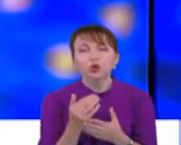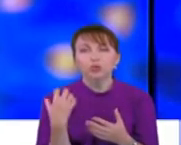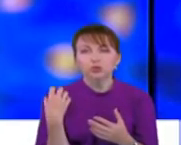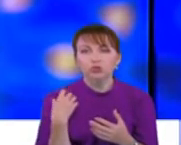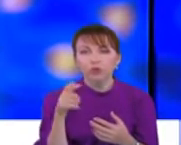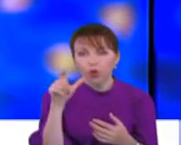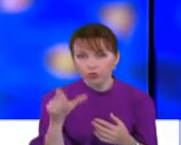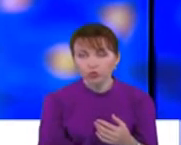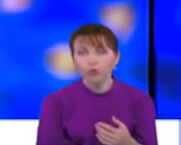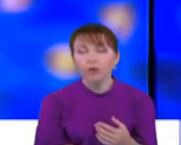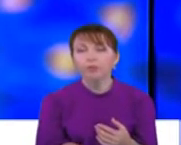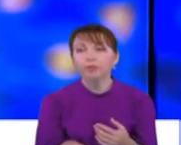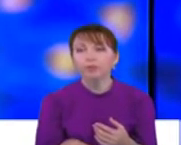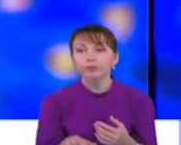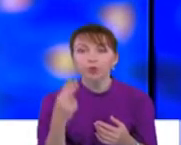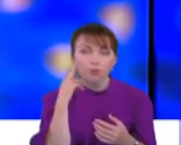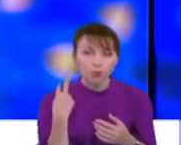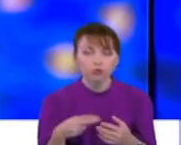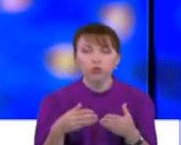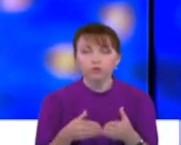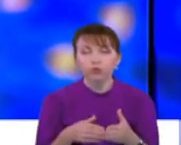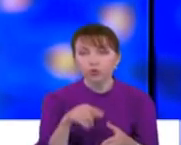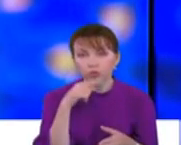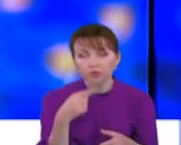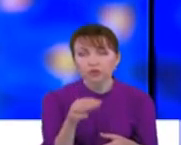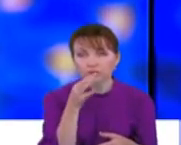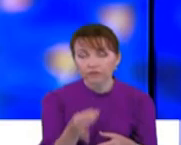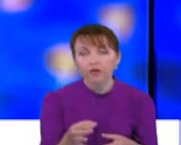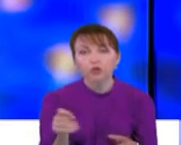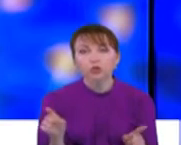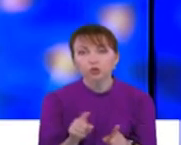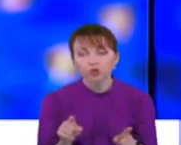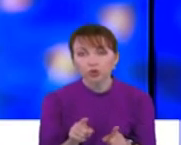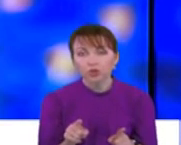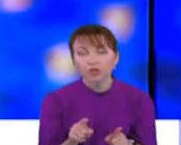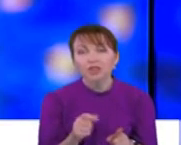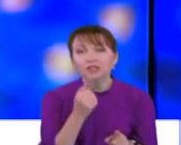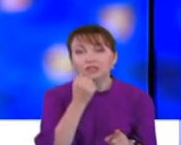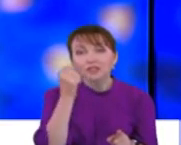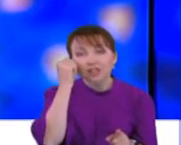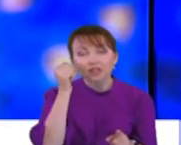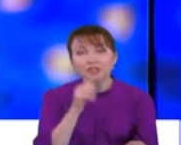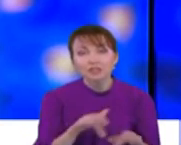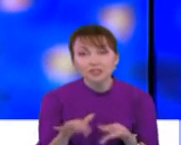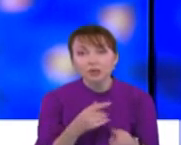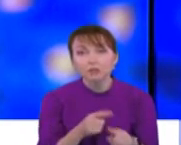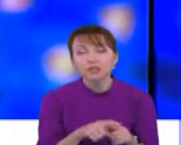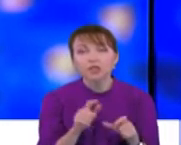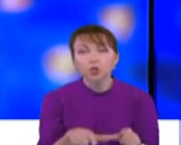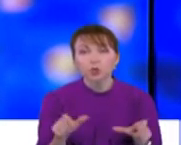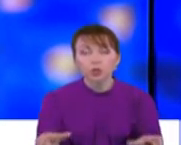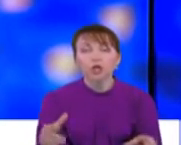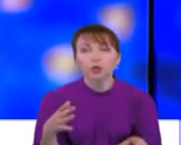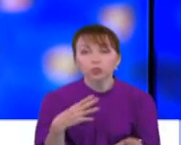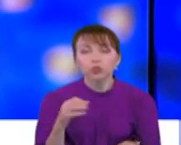особа військово-морського флоту російського сказала, що завдяки діям цих людей